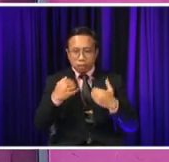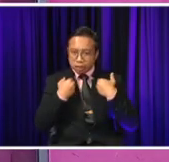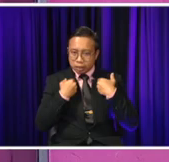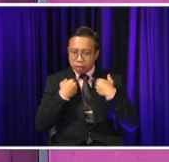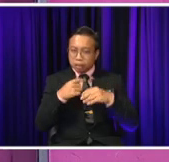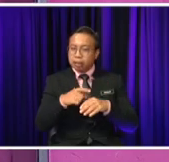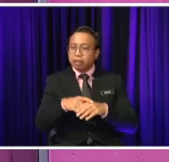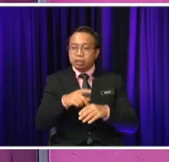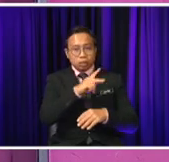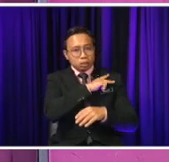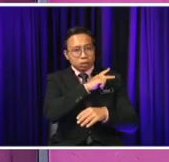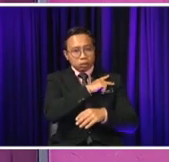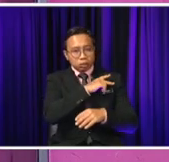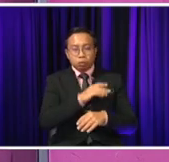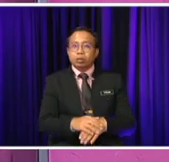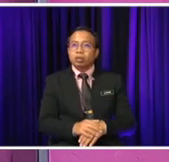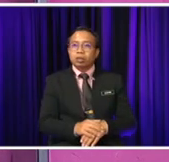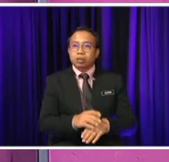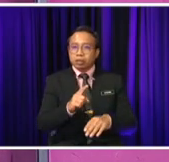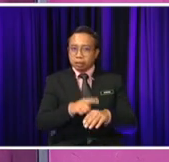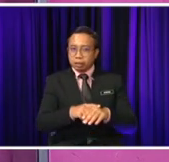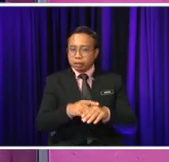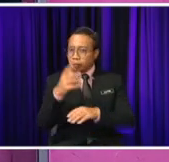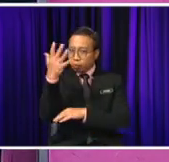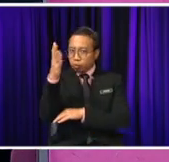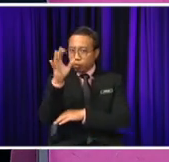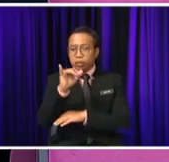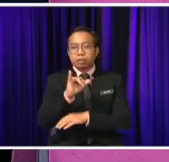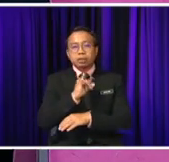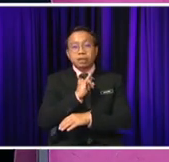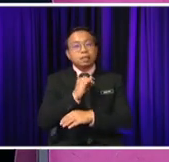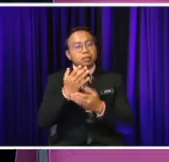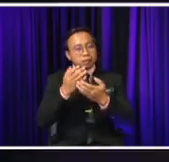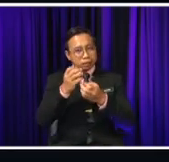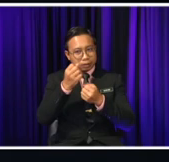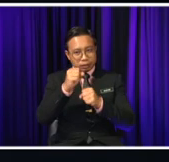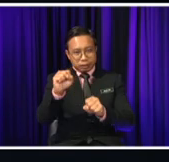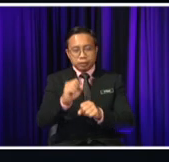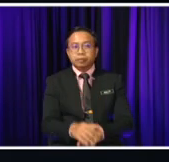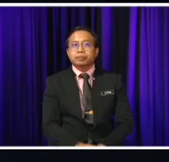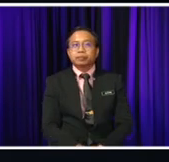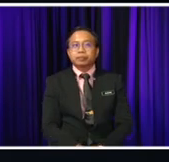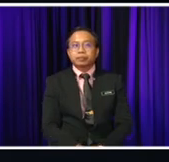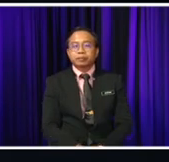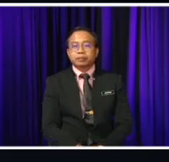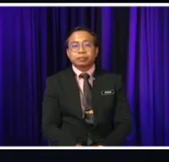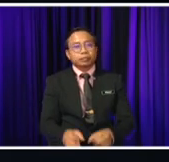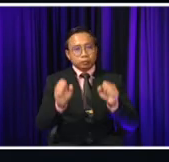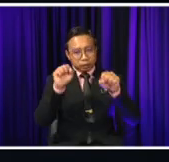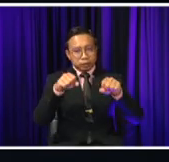sebagai ketua di dan pokok yang saya telah sediakan boleh